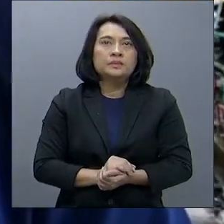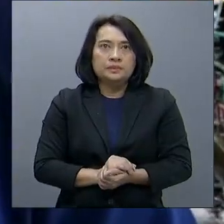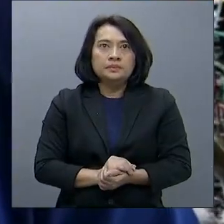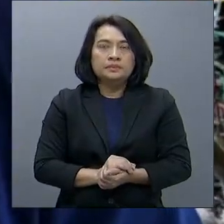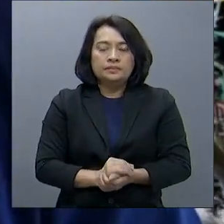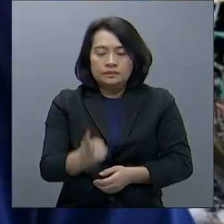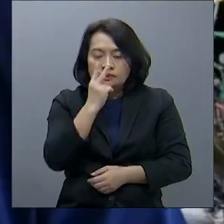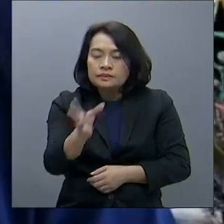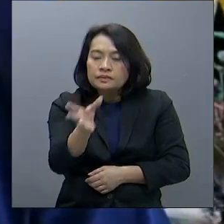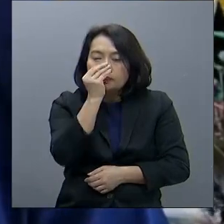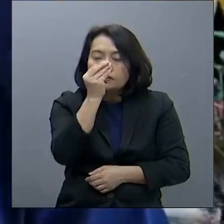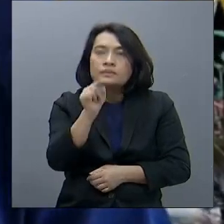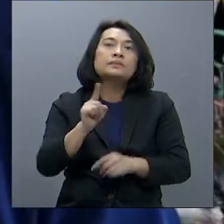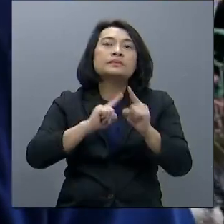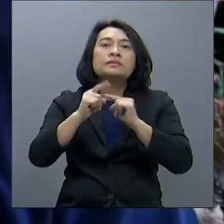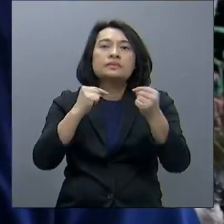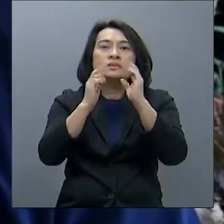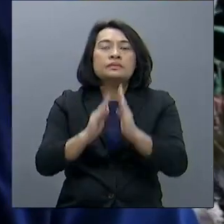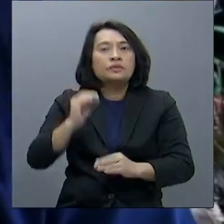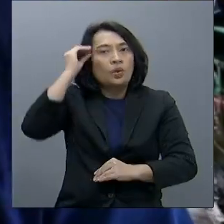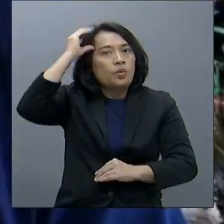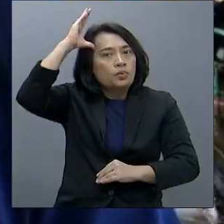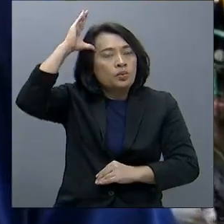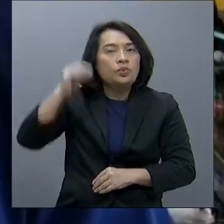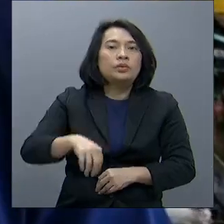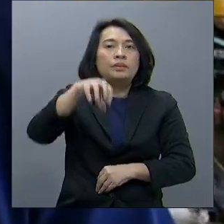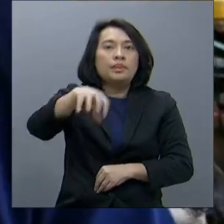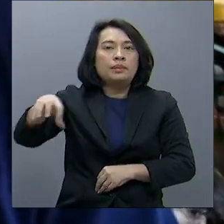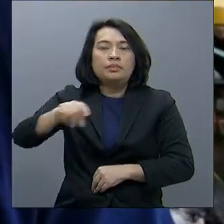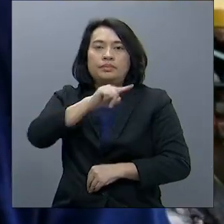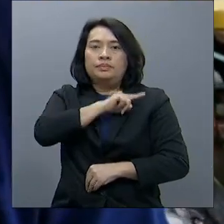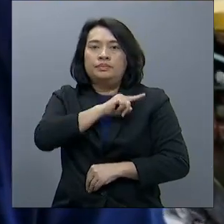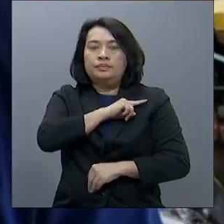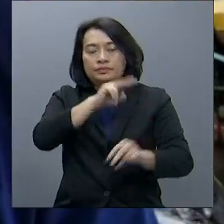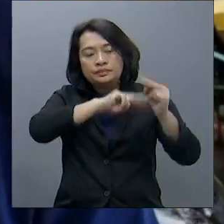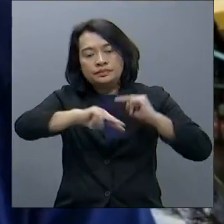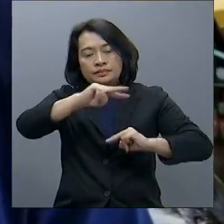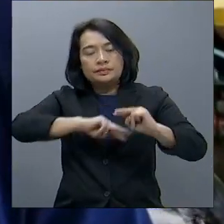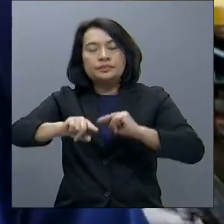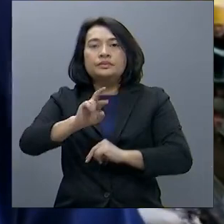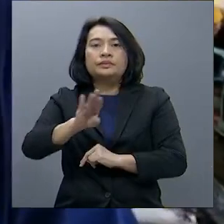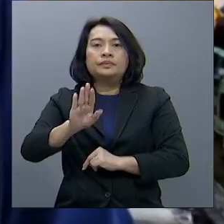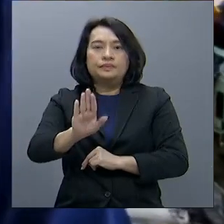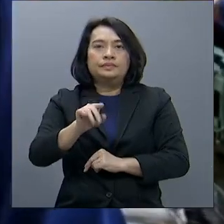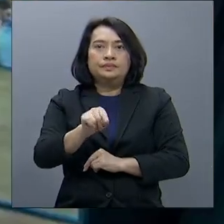ไปศึกษากับผู้มีความรู้แล้วก็หน่วยงานที่ดูแลในเรื่องของระบบนี้